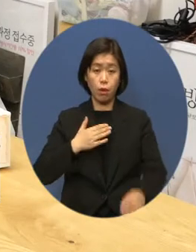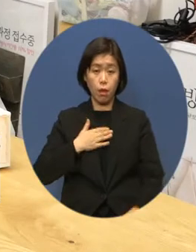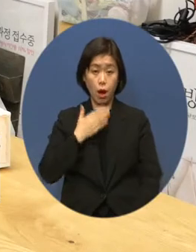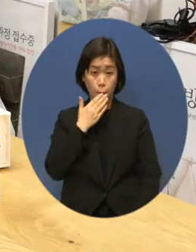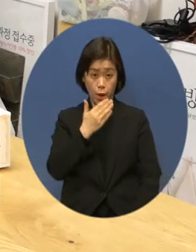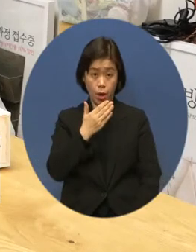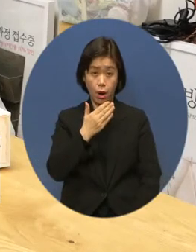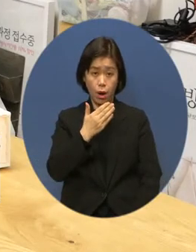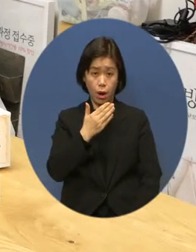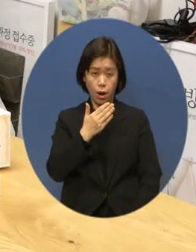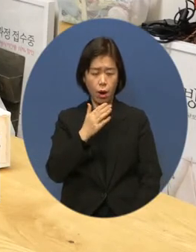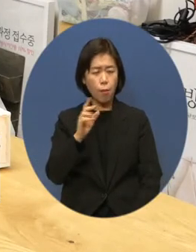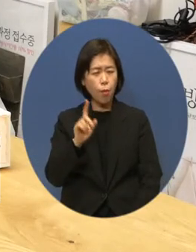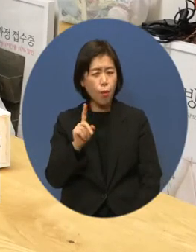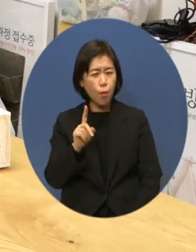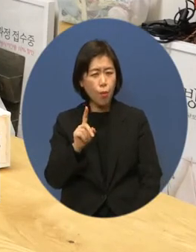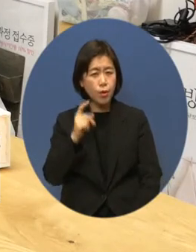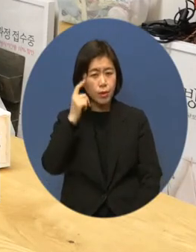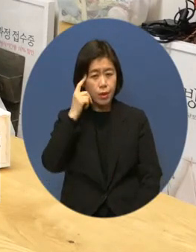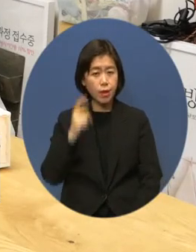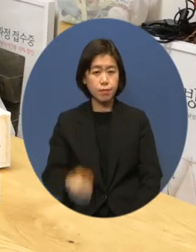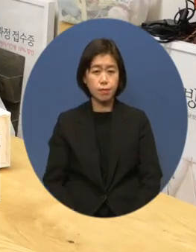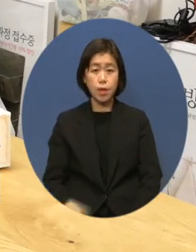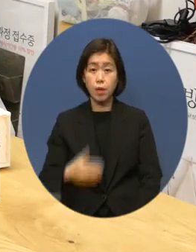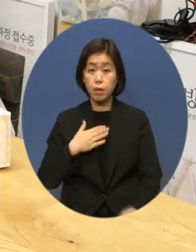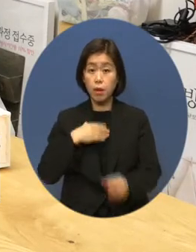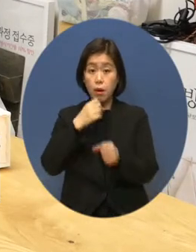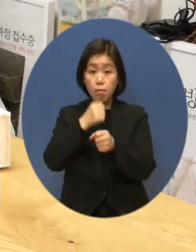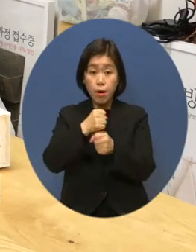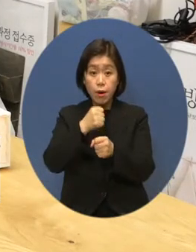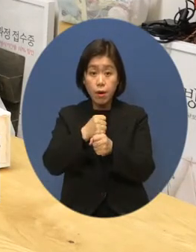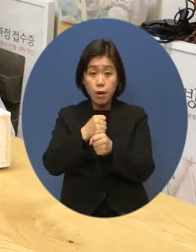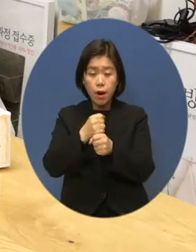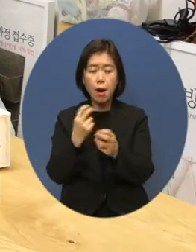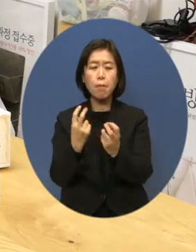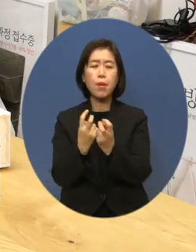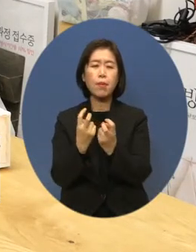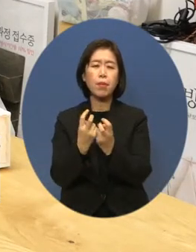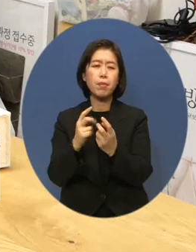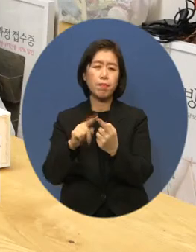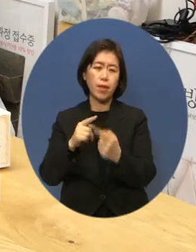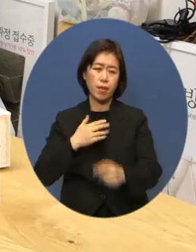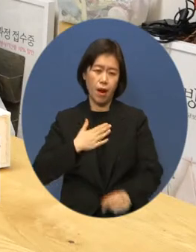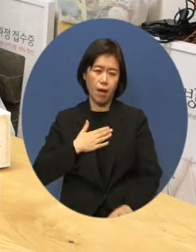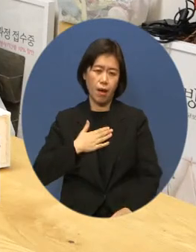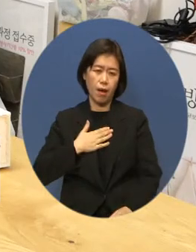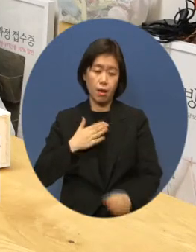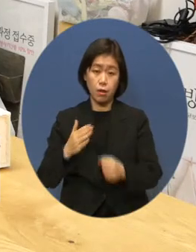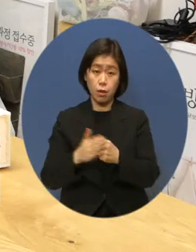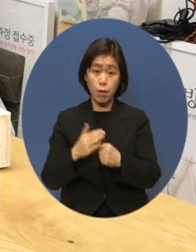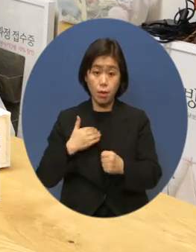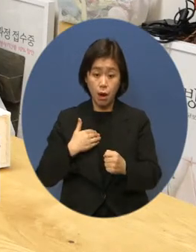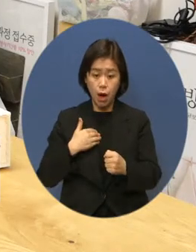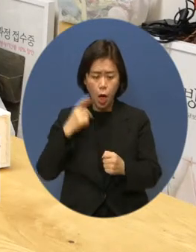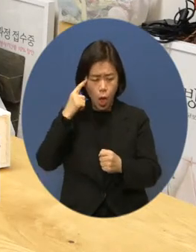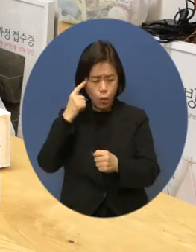저는 만드는 방법을 많이 알고 있기 때문에 개발이라는 곳에 참여를 하는